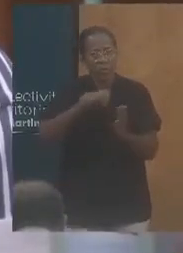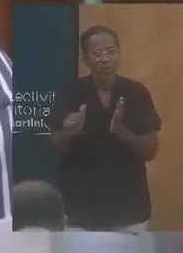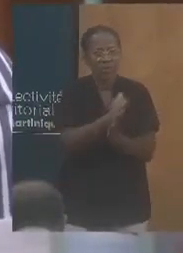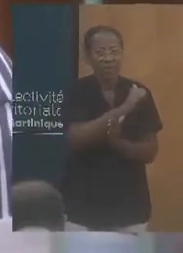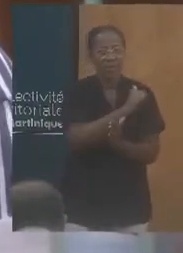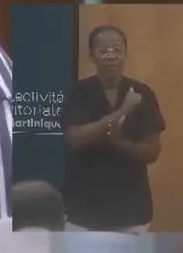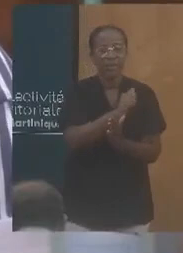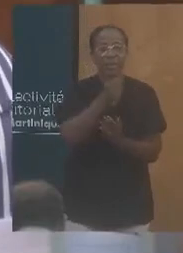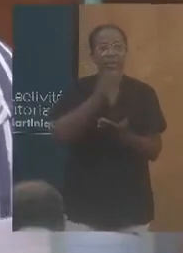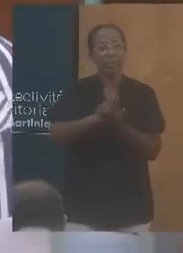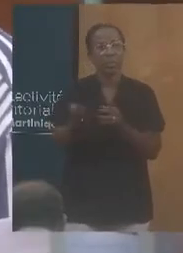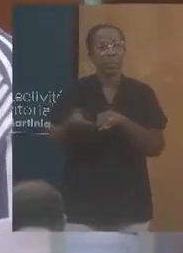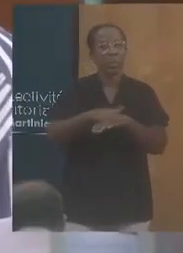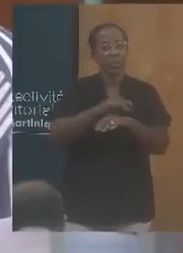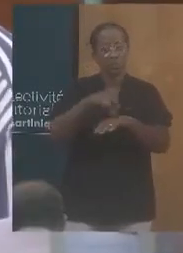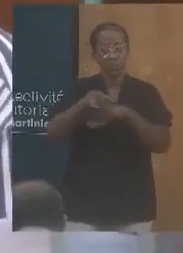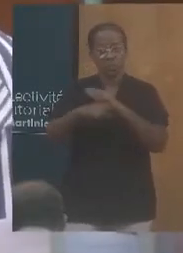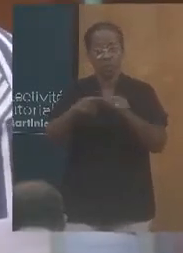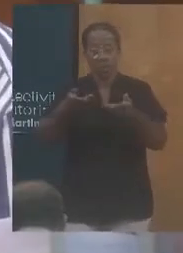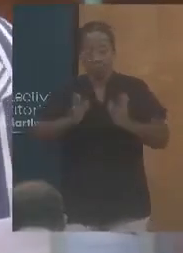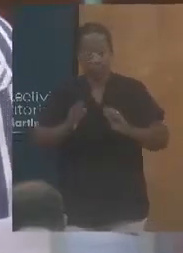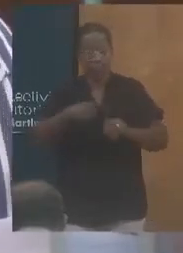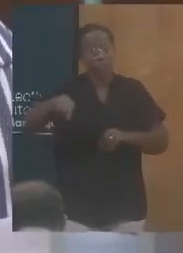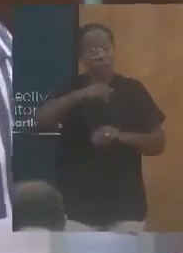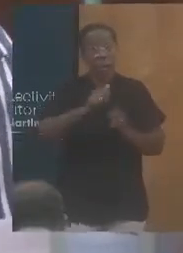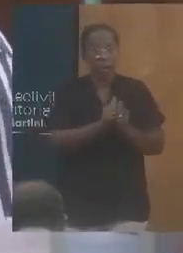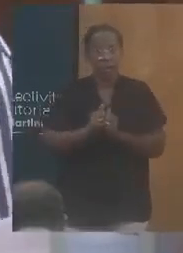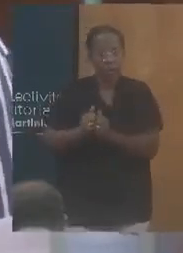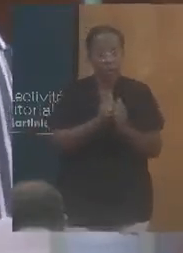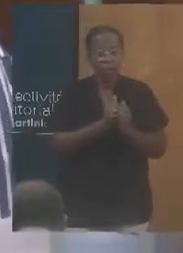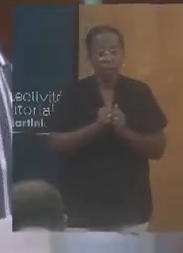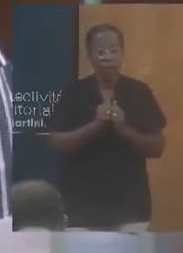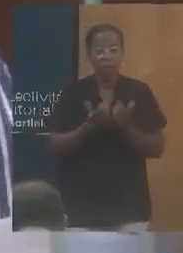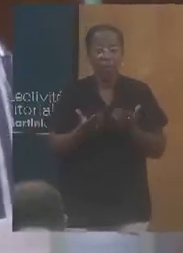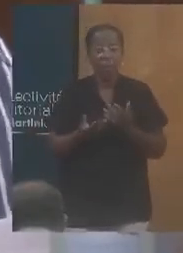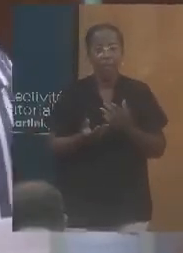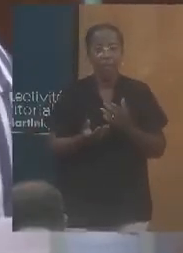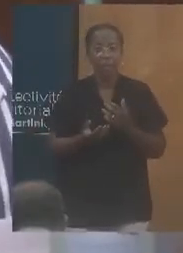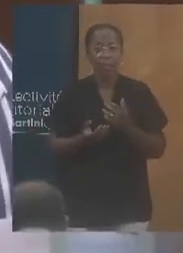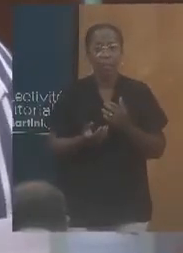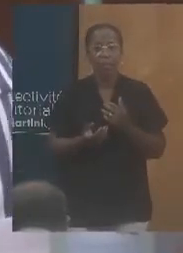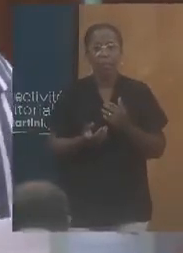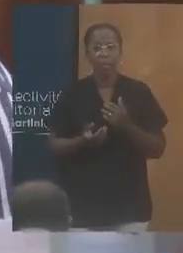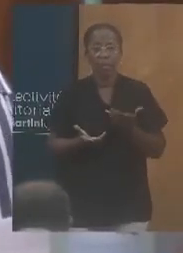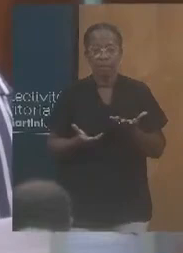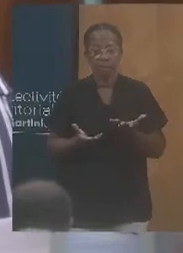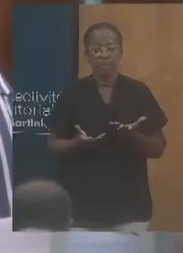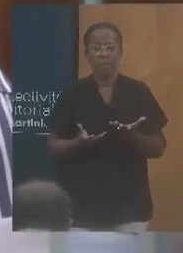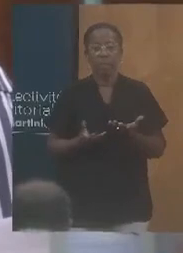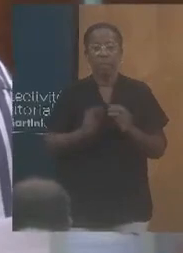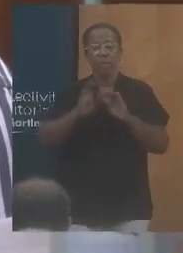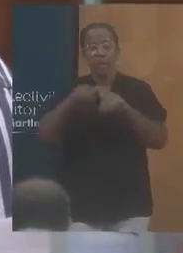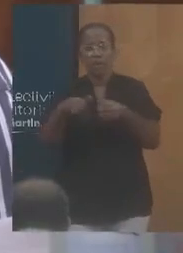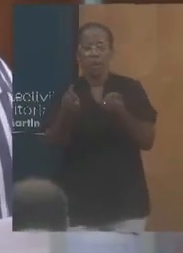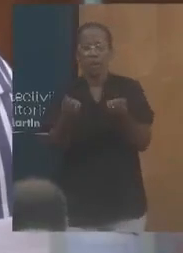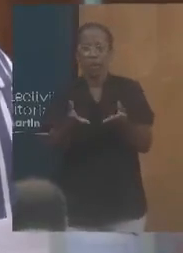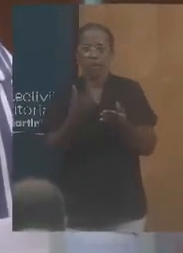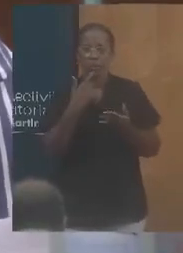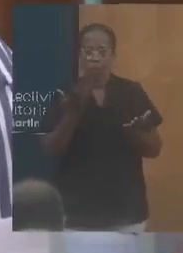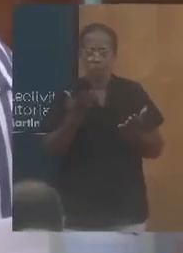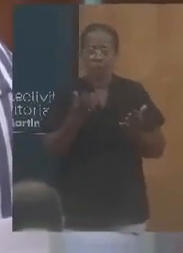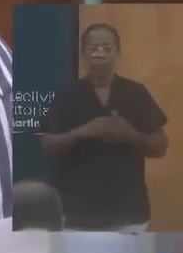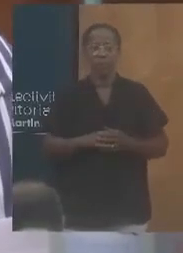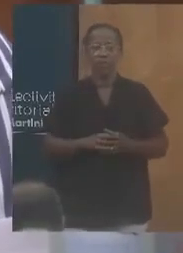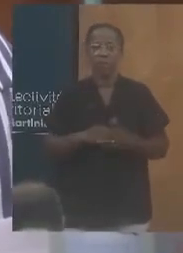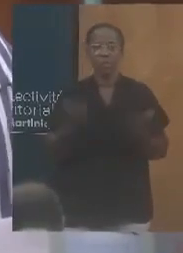décision politique qui avait été prise à l'unanimité, moi c'est une abstention. Et puis après, qu'est-ce qui est proposé? Que